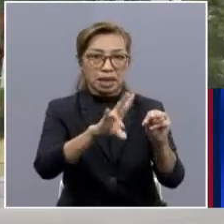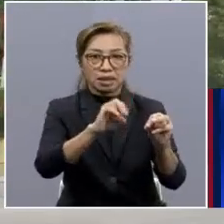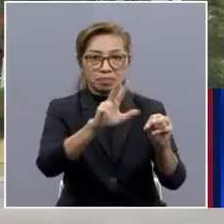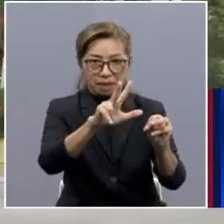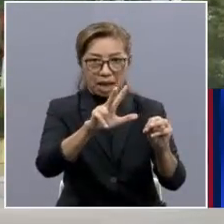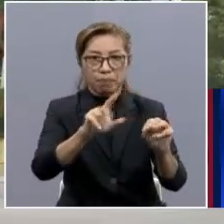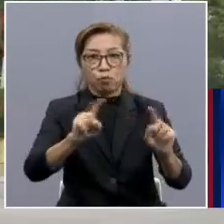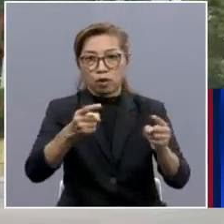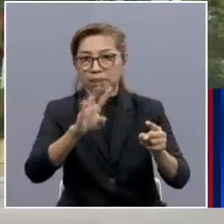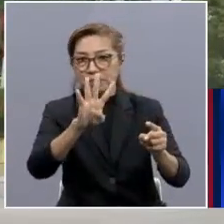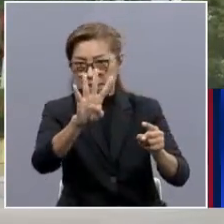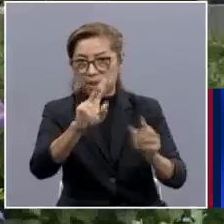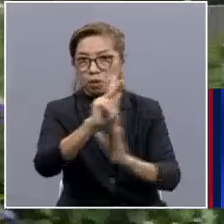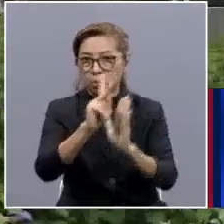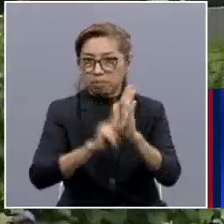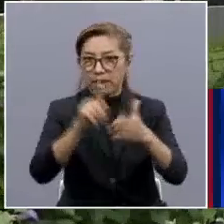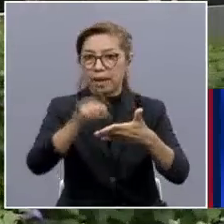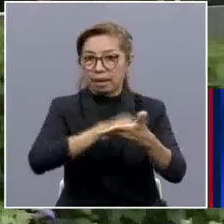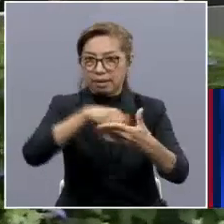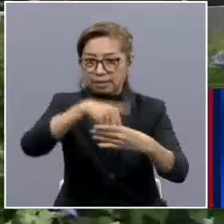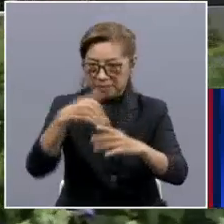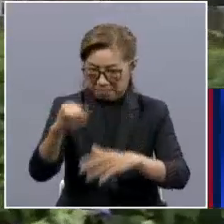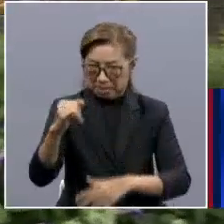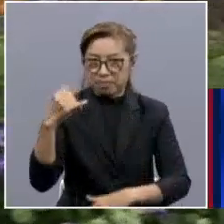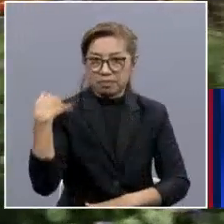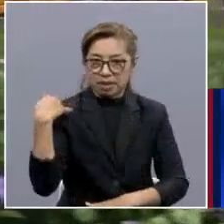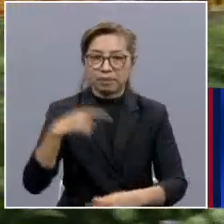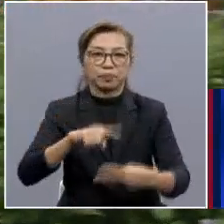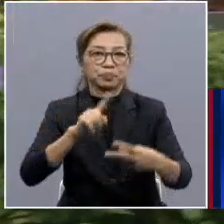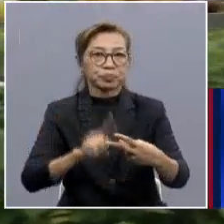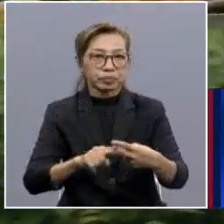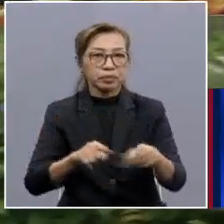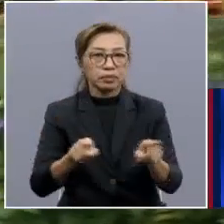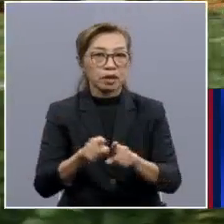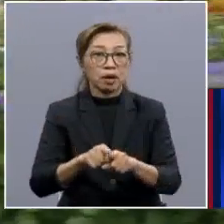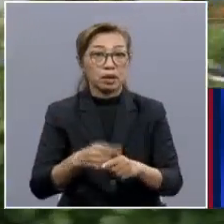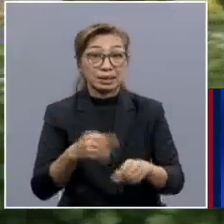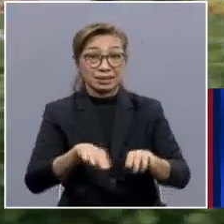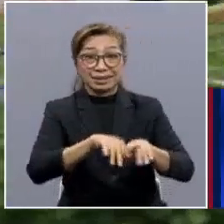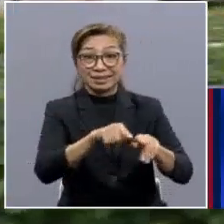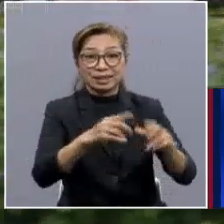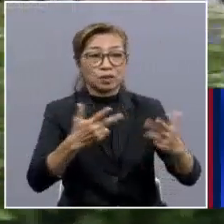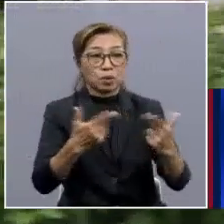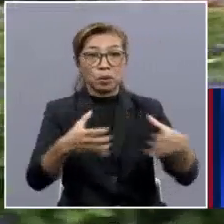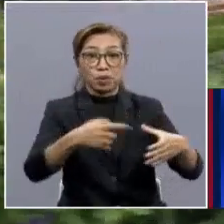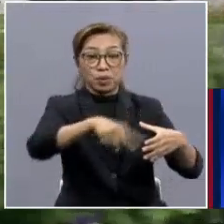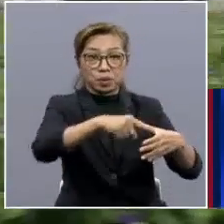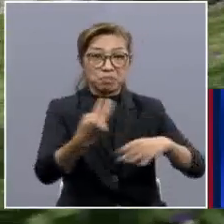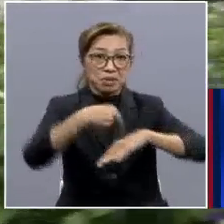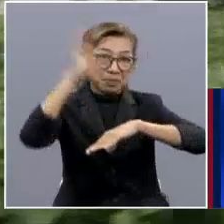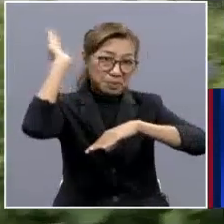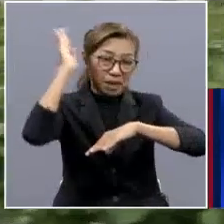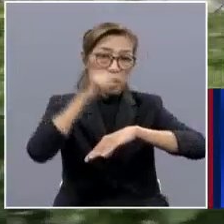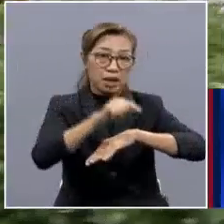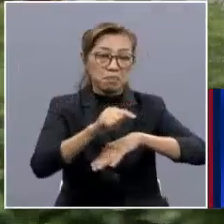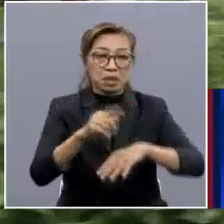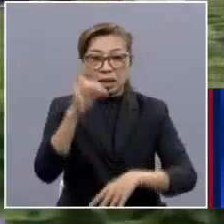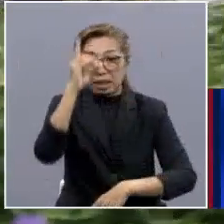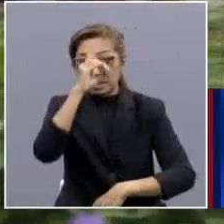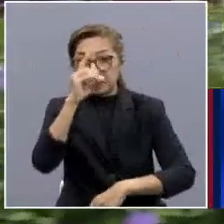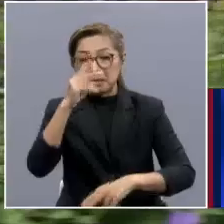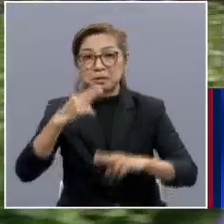ากนี้ยังตั้งข้อสังเกตเรื่องของการร้องเพลงโดยศิลปินชื่อดังคนนึงบนเวทีที่พิธีกรมีการประกาศว่า